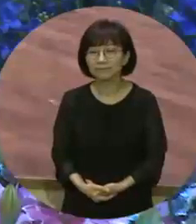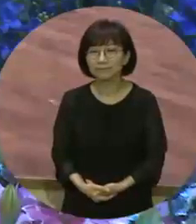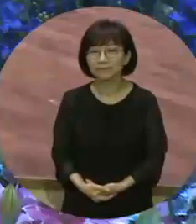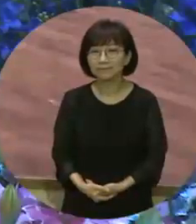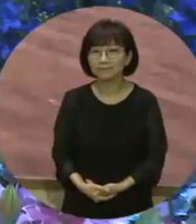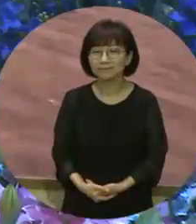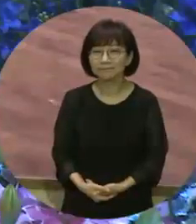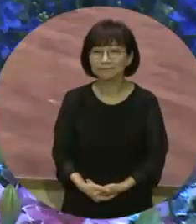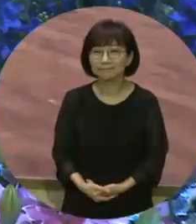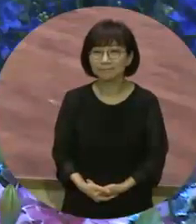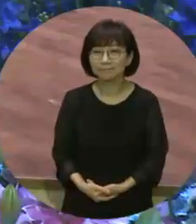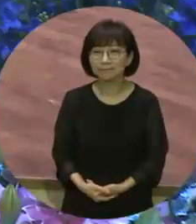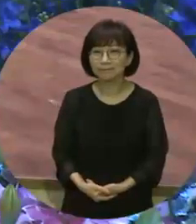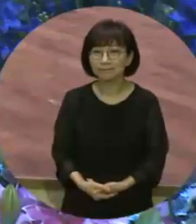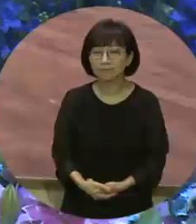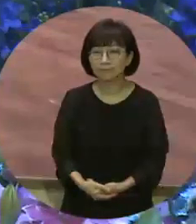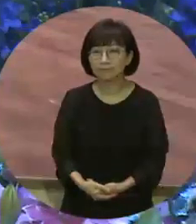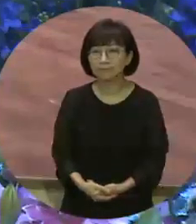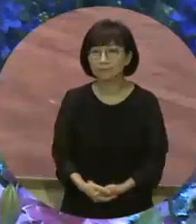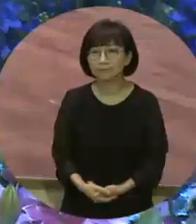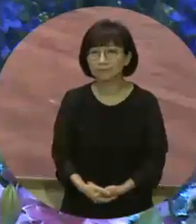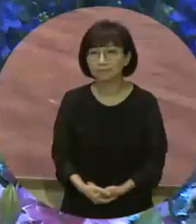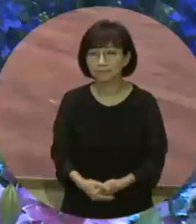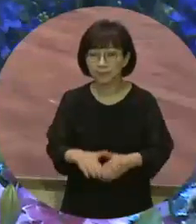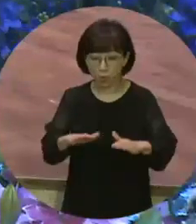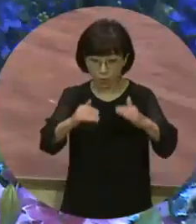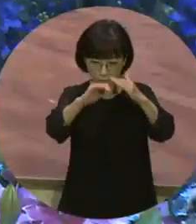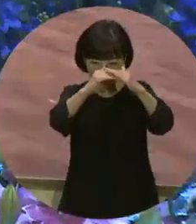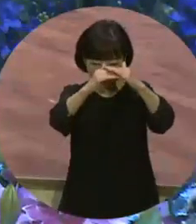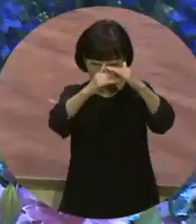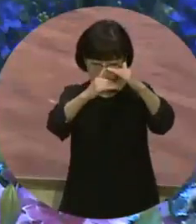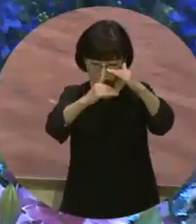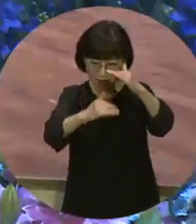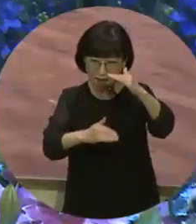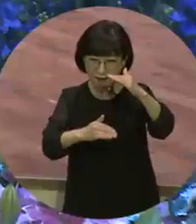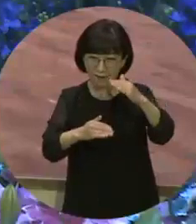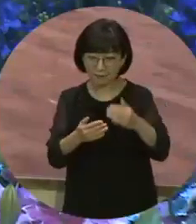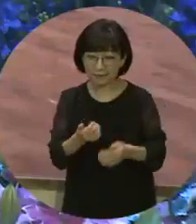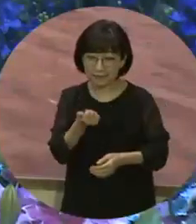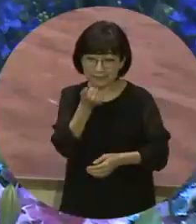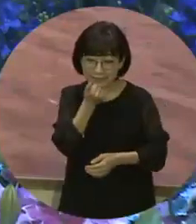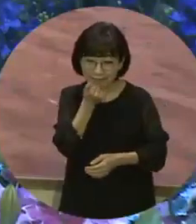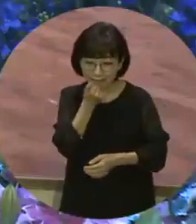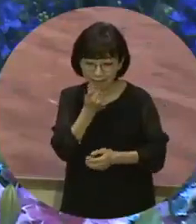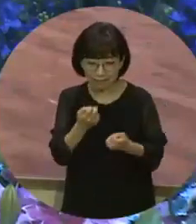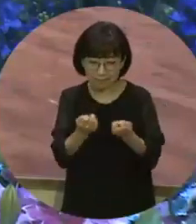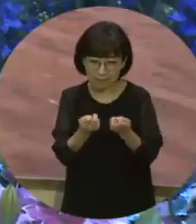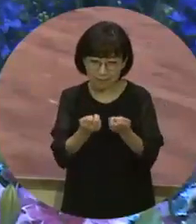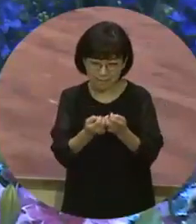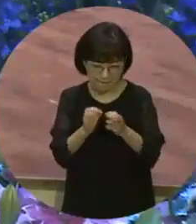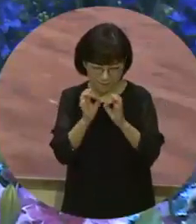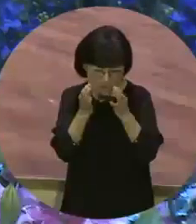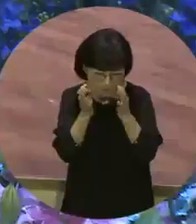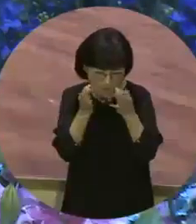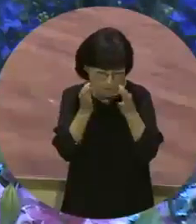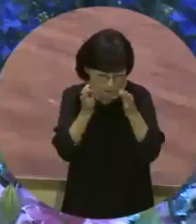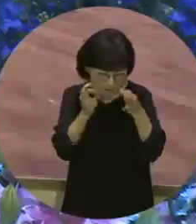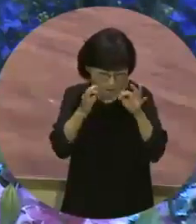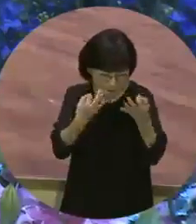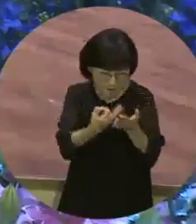오늘 본문 내용을 계속해서 보더라도요. 그가 악착같이 돈을 번 것이 아니에요. 하나님께서